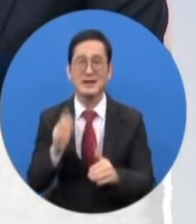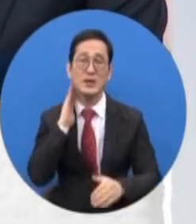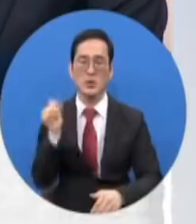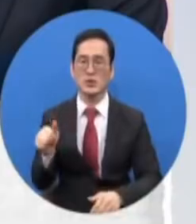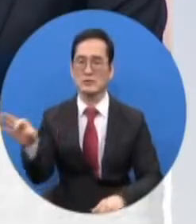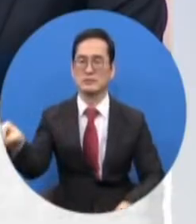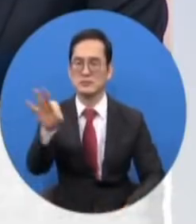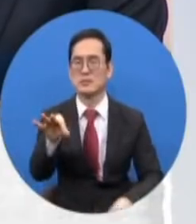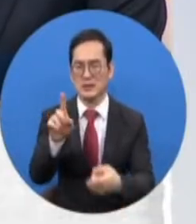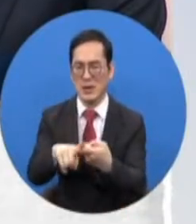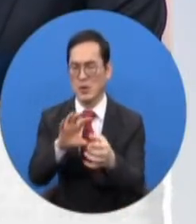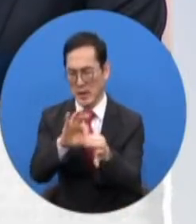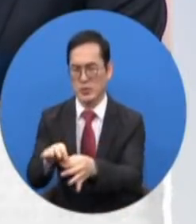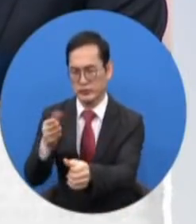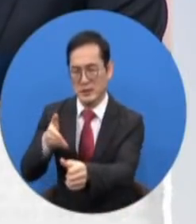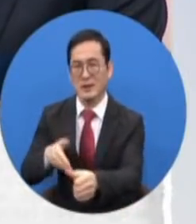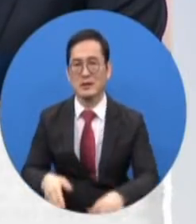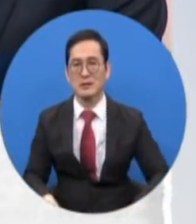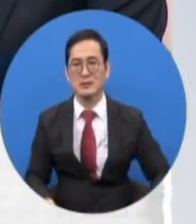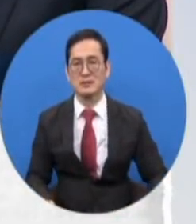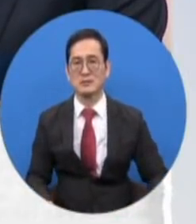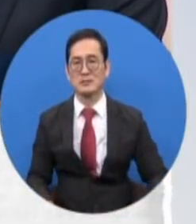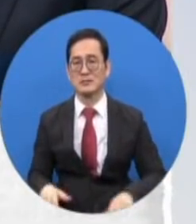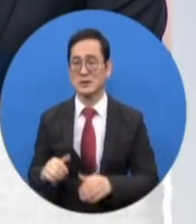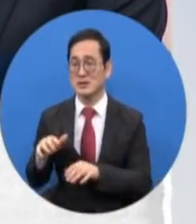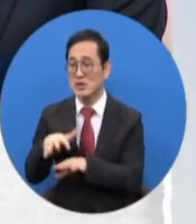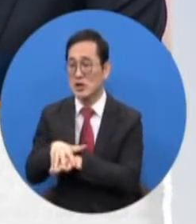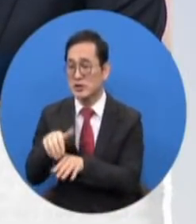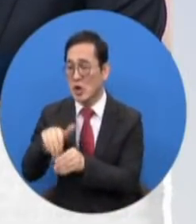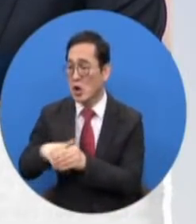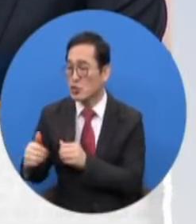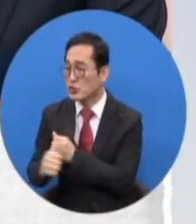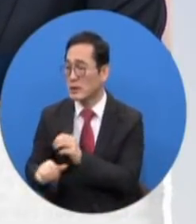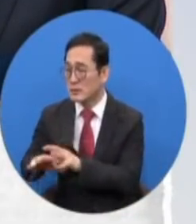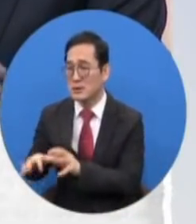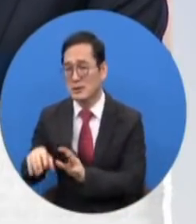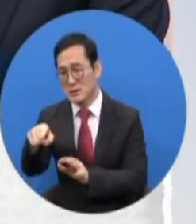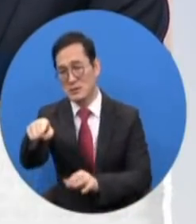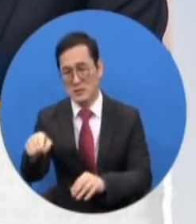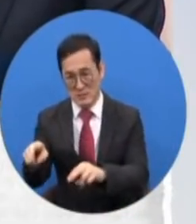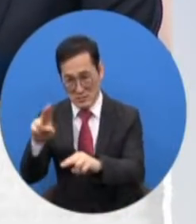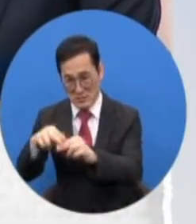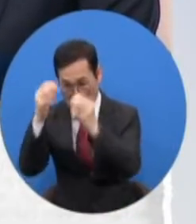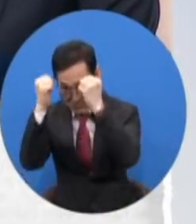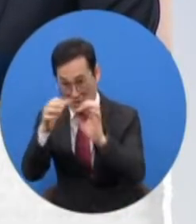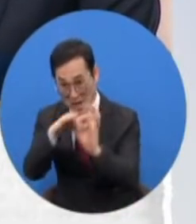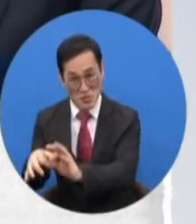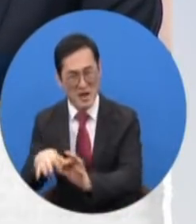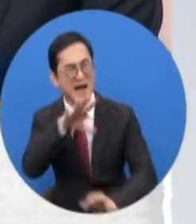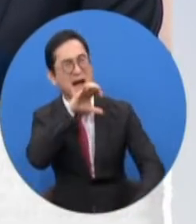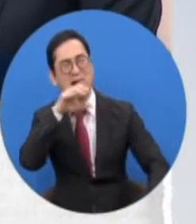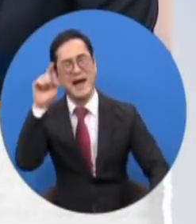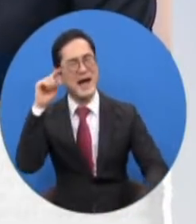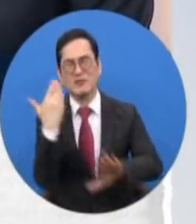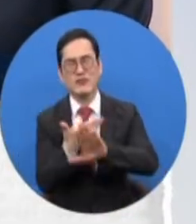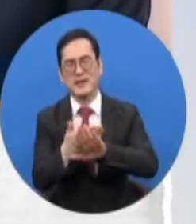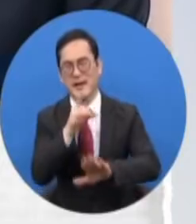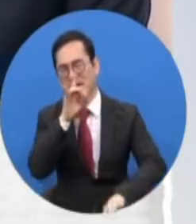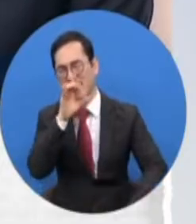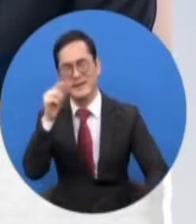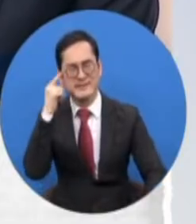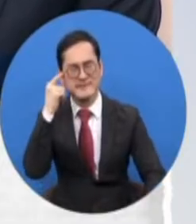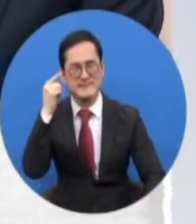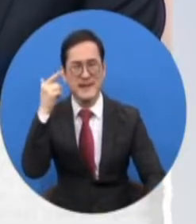선관위가 63년인가 만들어진 이후에 60년 동안에 집단행동이 없었는데 최근 들어 두 번 일어난 겁니다. 이 의미가